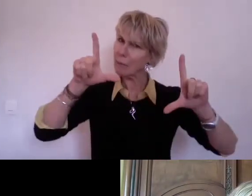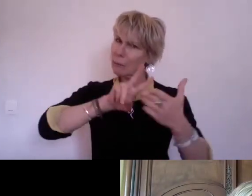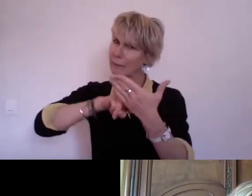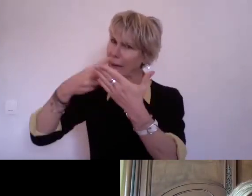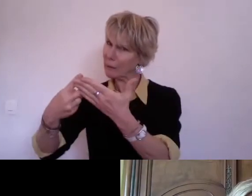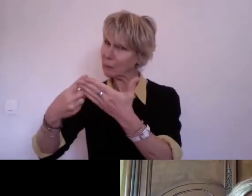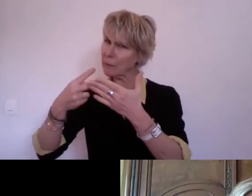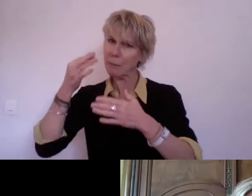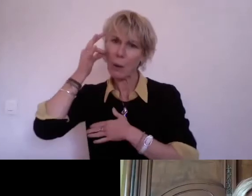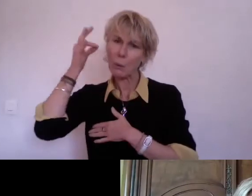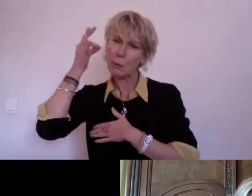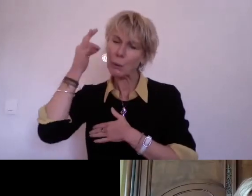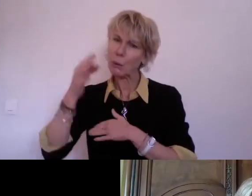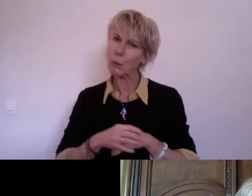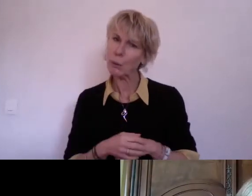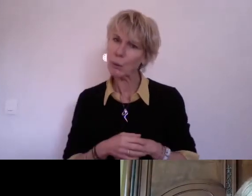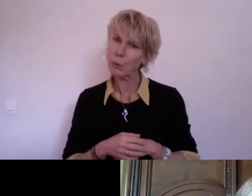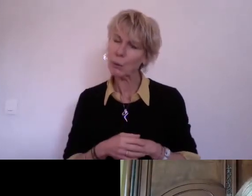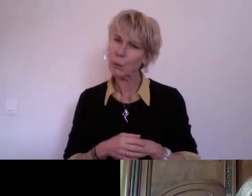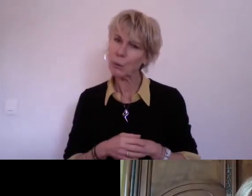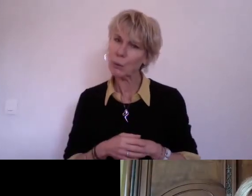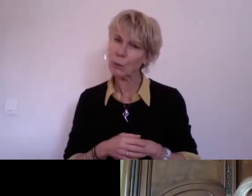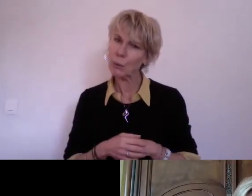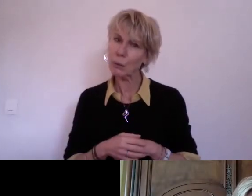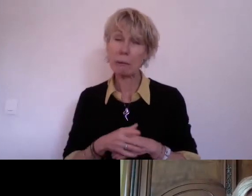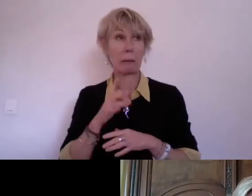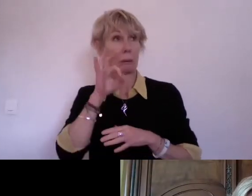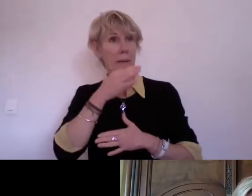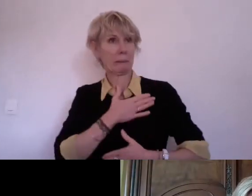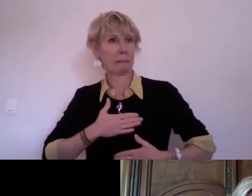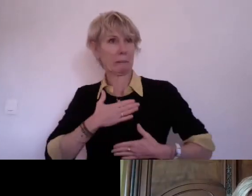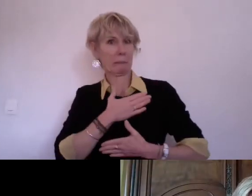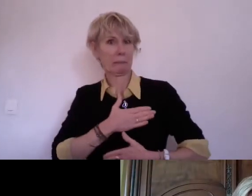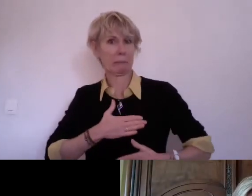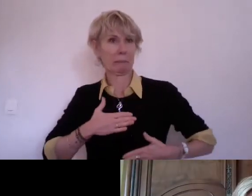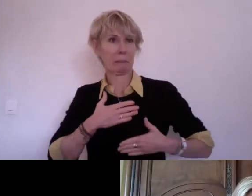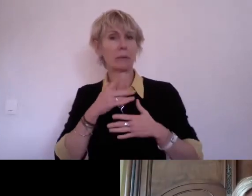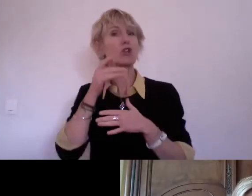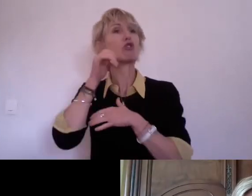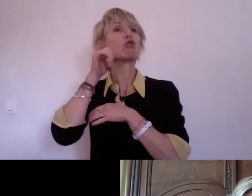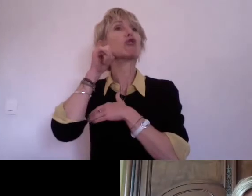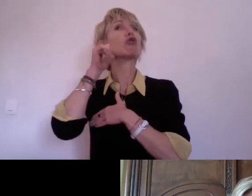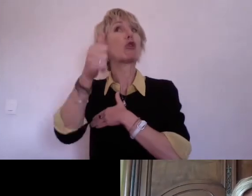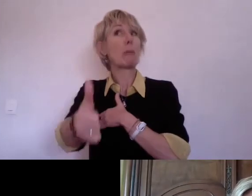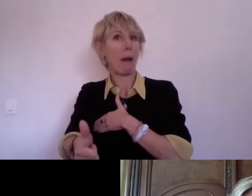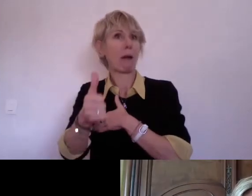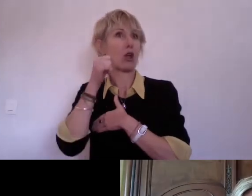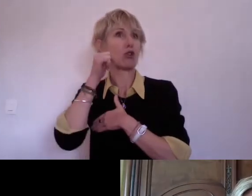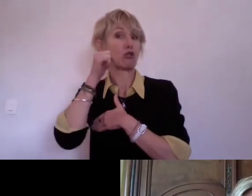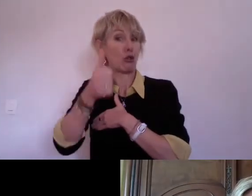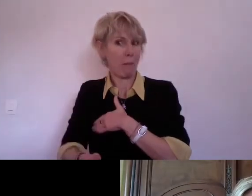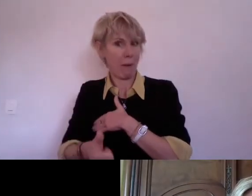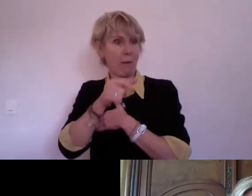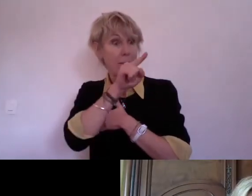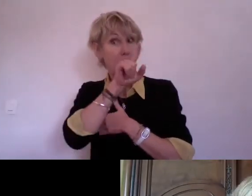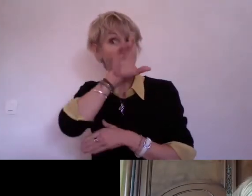avez eu cette approche Ça serait avec plaisir. Comme on fait un atelier demain et qu'on ne veut pas citer